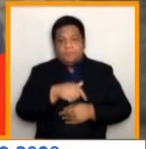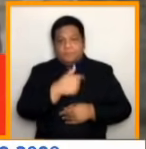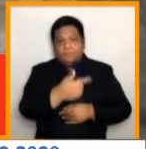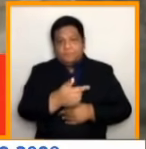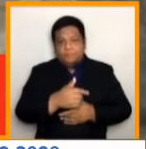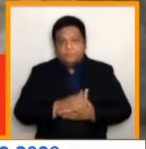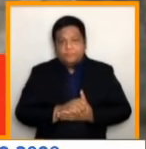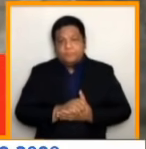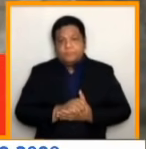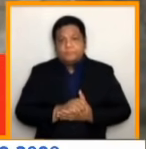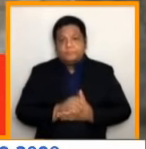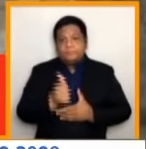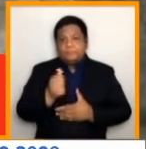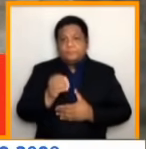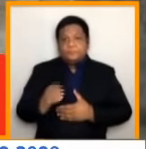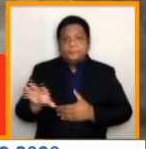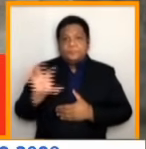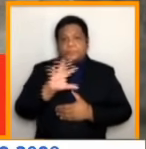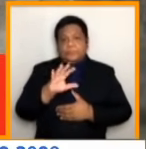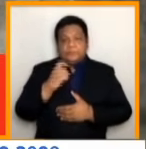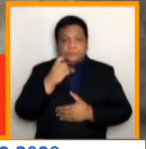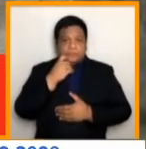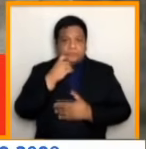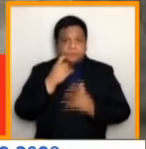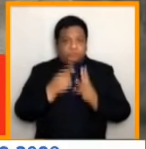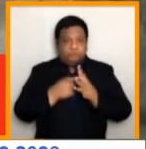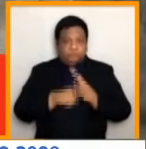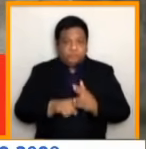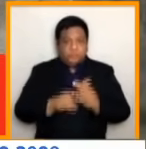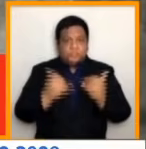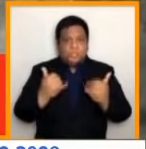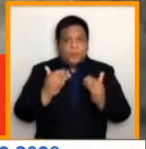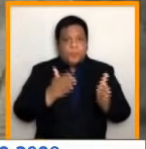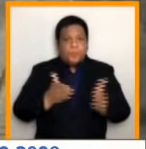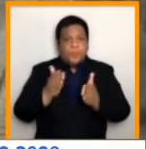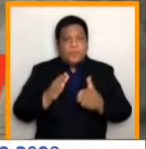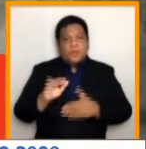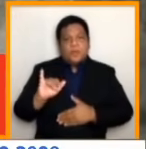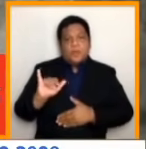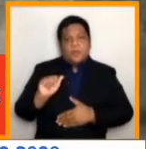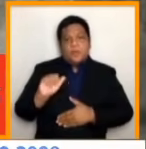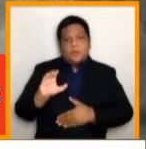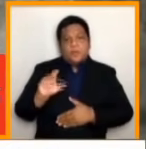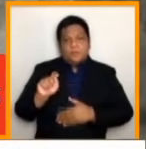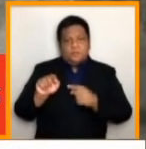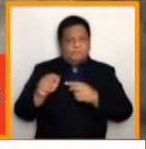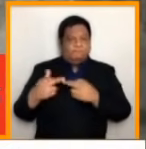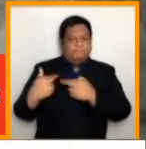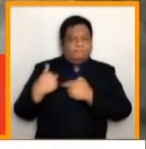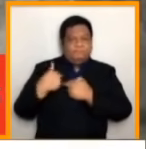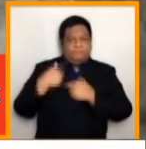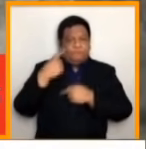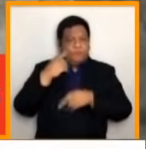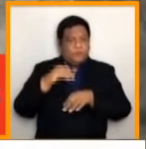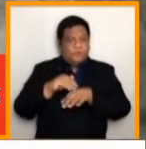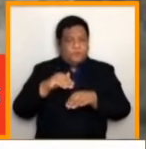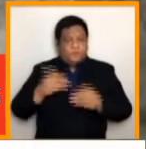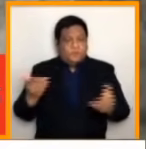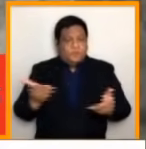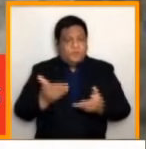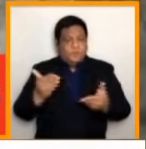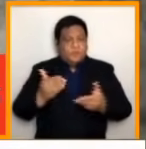Igan, good morning. Kakasimula palang ilatag nitong entrapment operation ng Interagency Council on Traffic o IAC dito sa kahabaan ng Quirino Highway